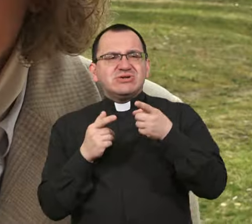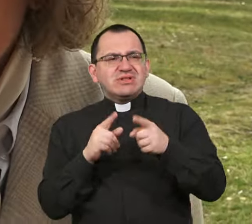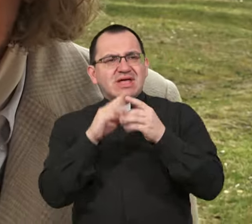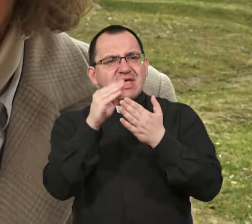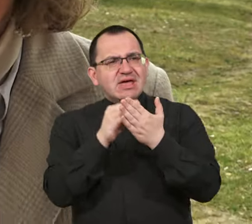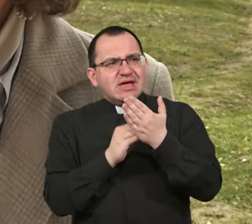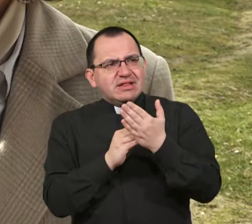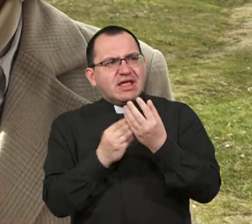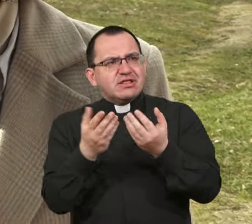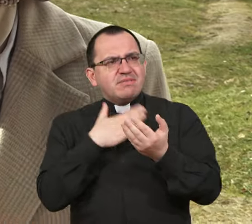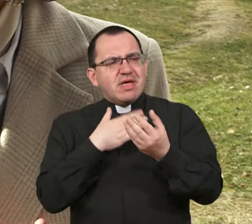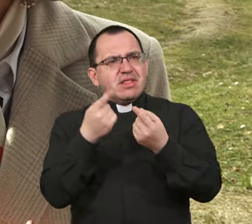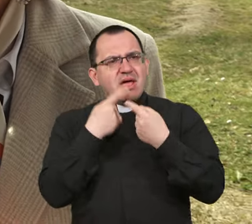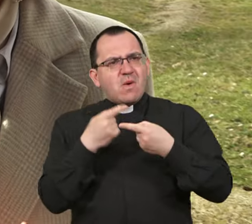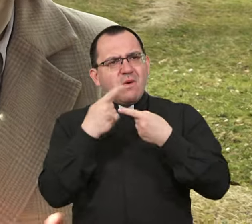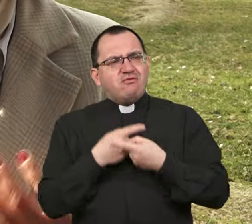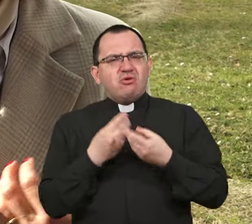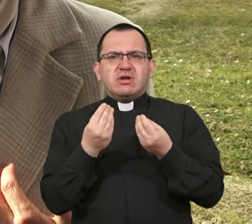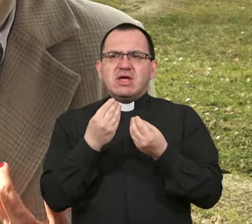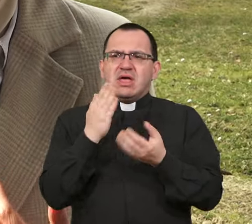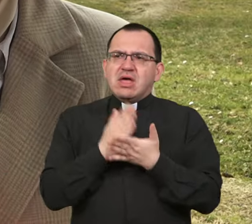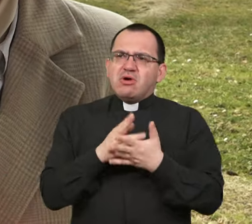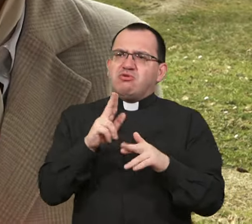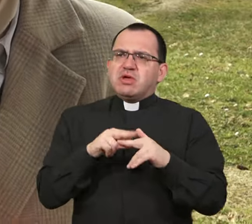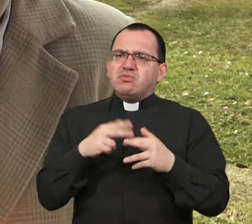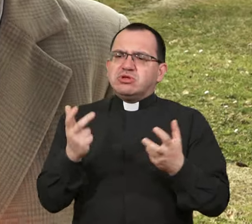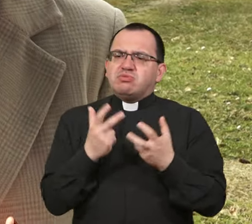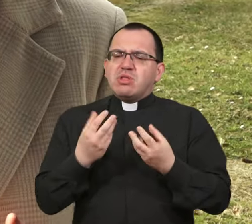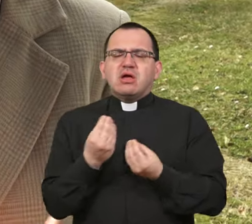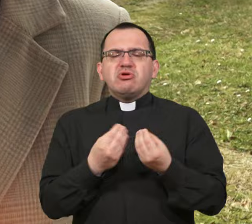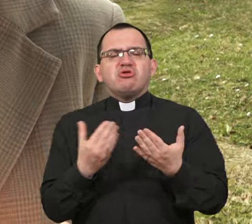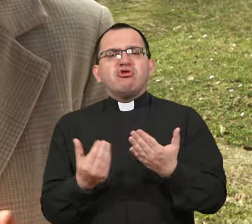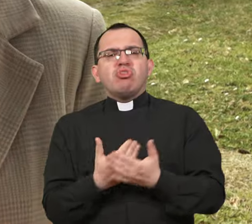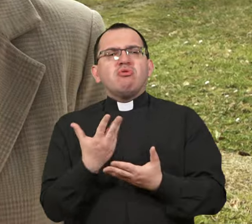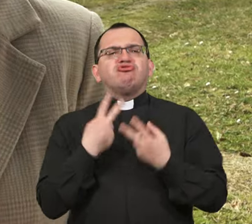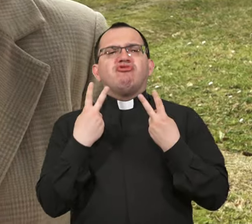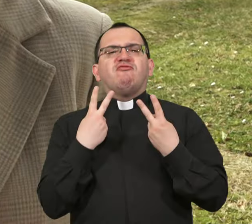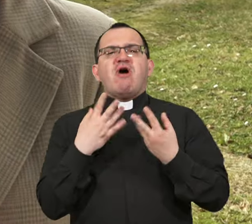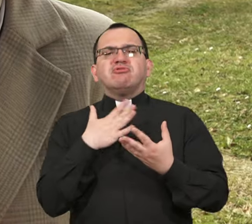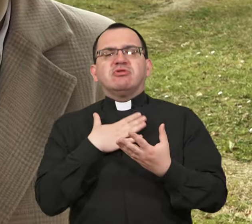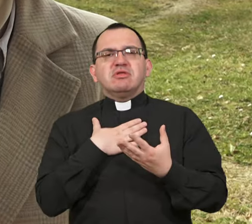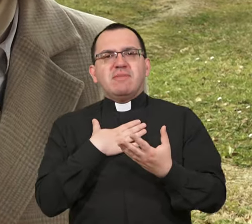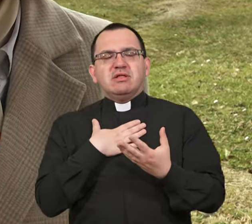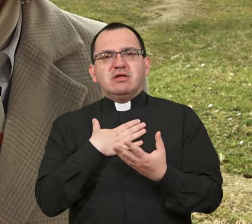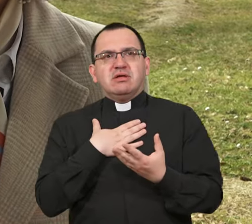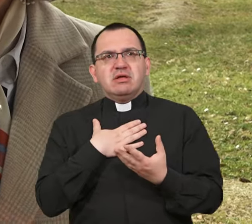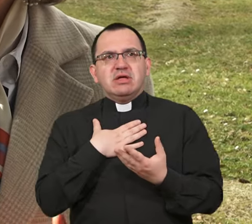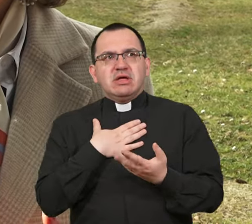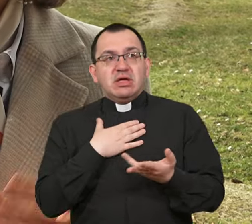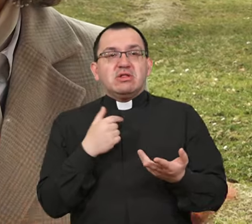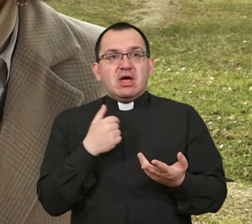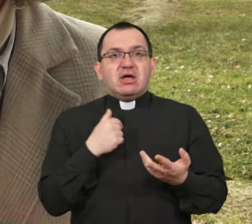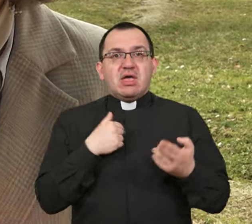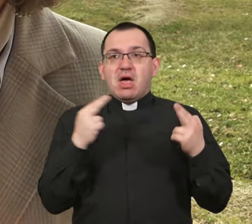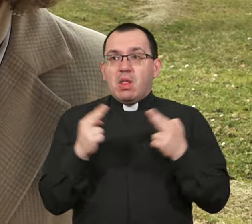svaki put ćete zapravo uvijek naći nešto novo što je važno za vas. I zato sam zapravo na taj način preko dopisne teologije upoznala zapravo tu